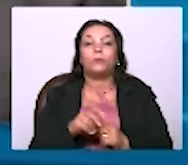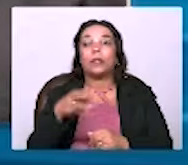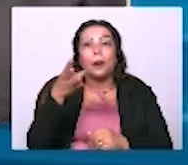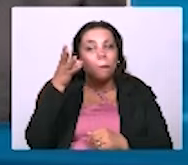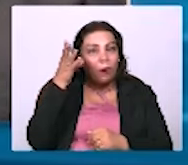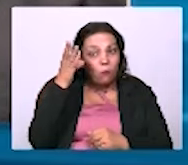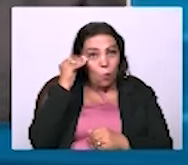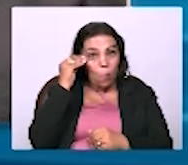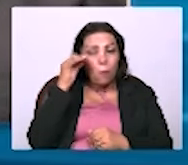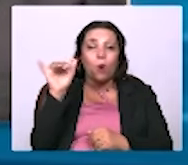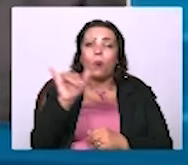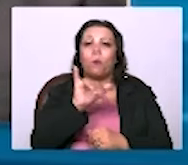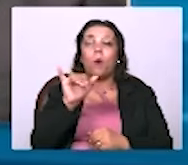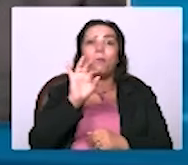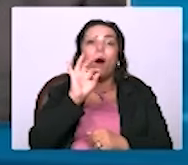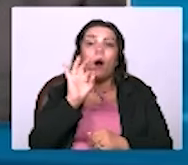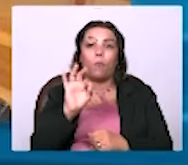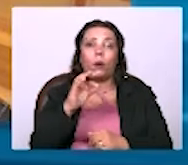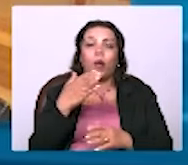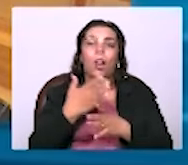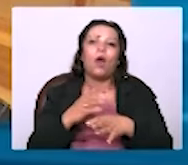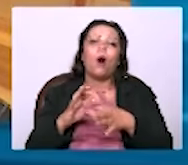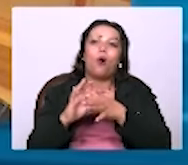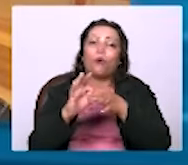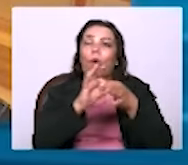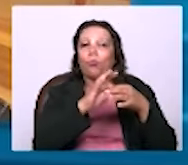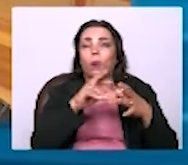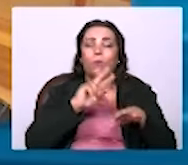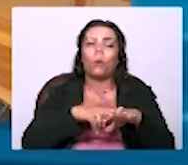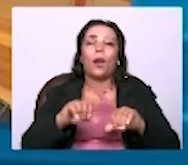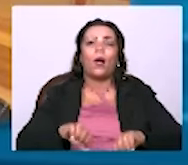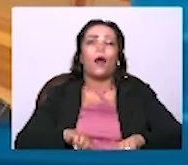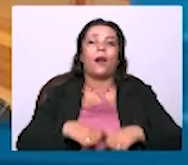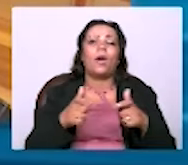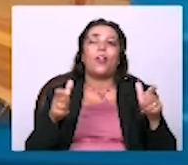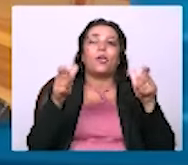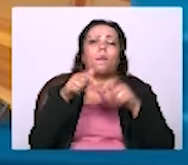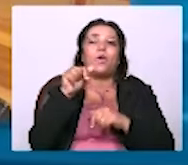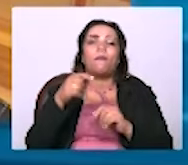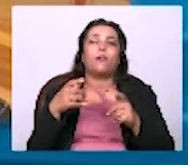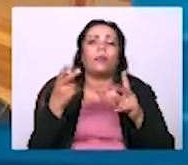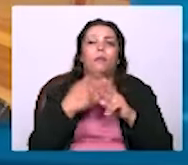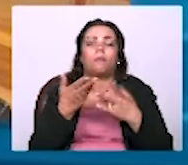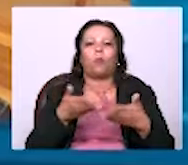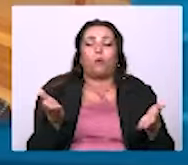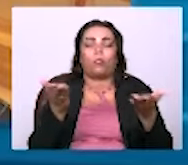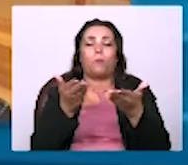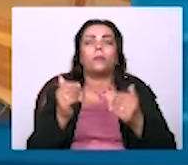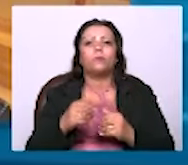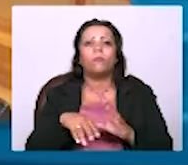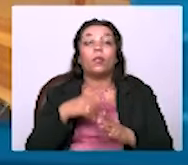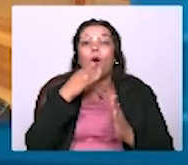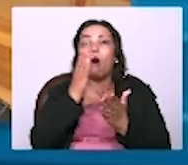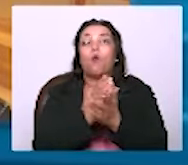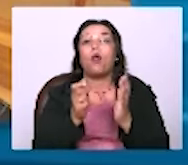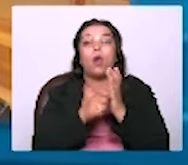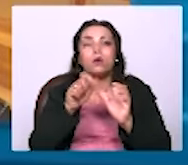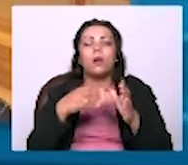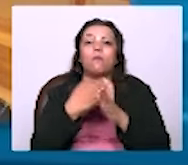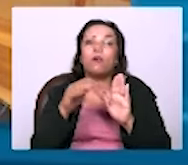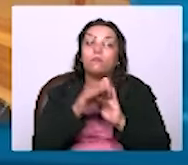مفهوم مهم جدا للروابط والحياه الاجتماعيه داخل المجتمعات حقوق الانسان ترتبط ايضا